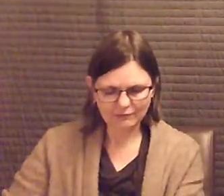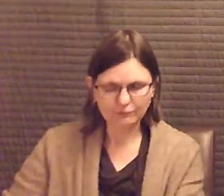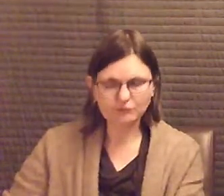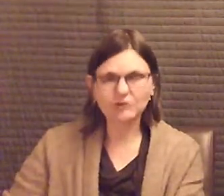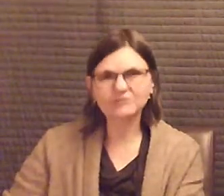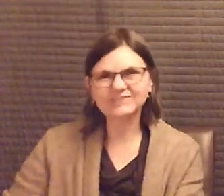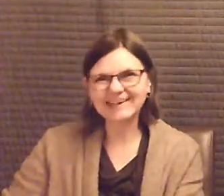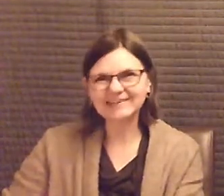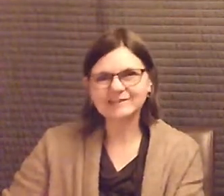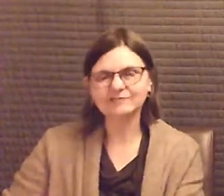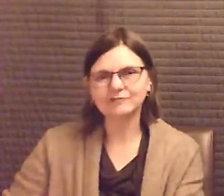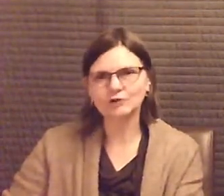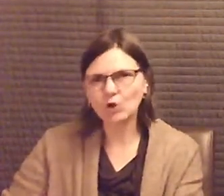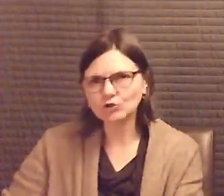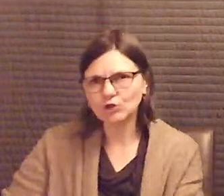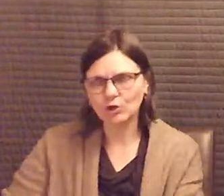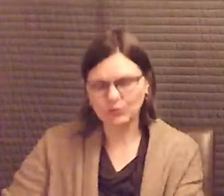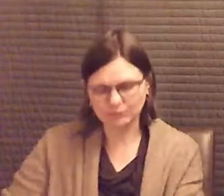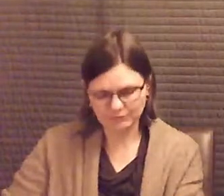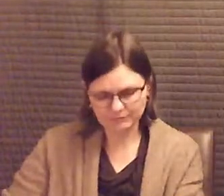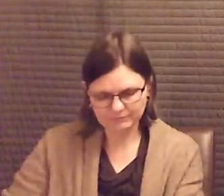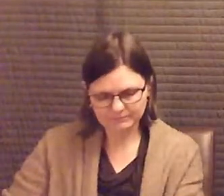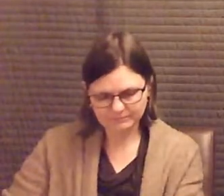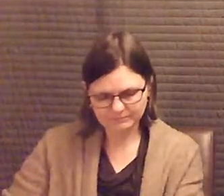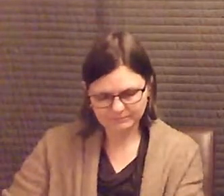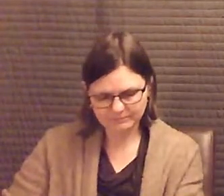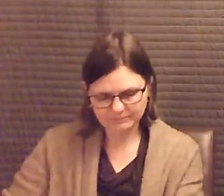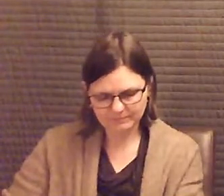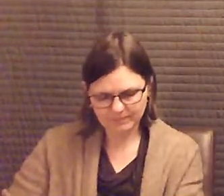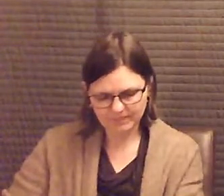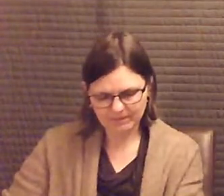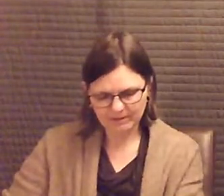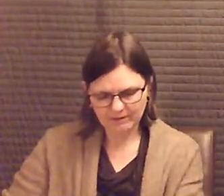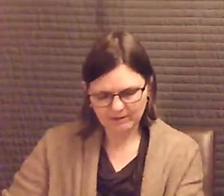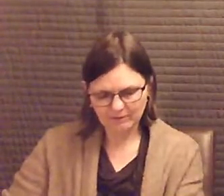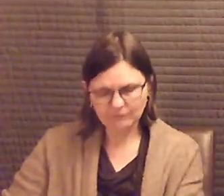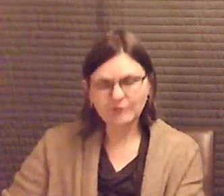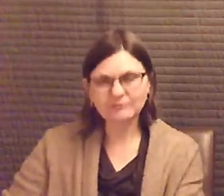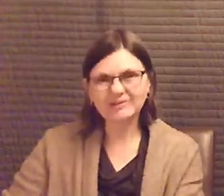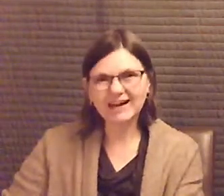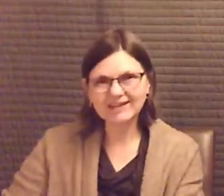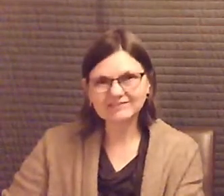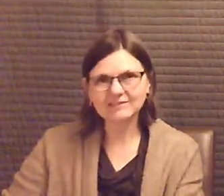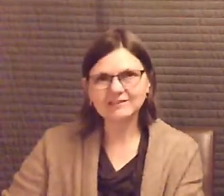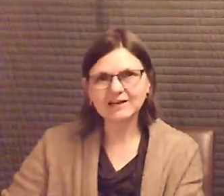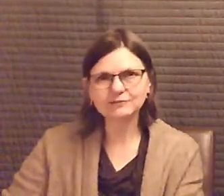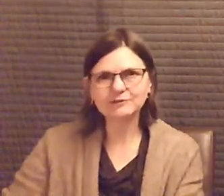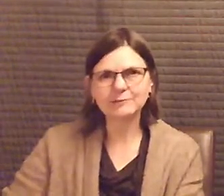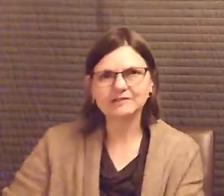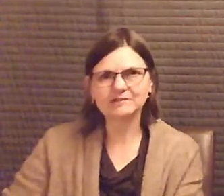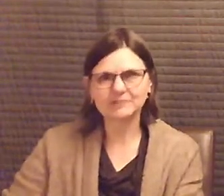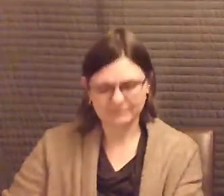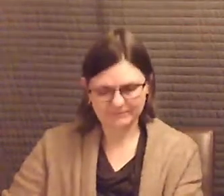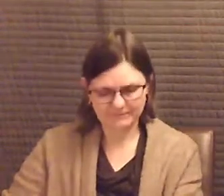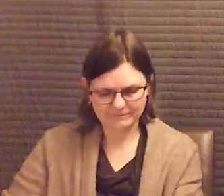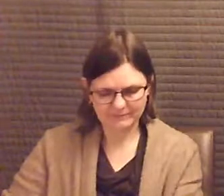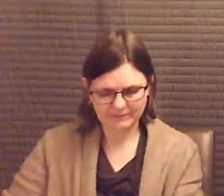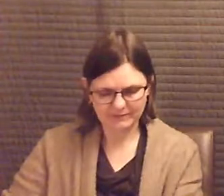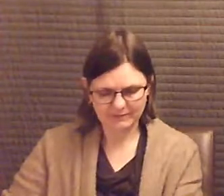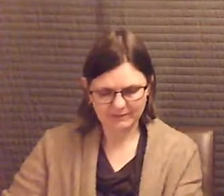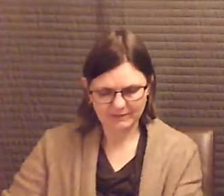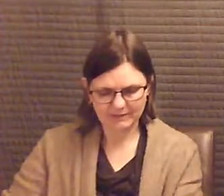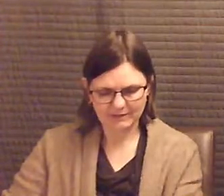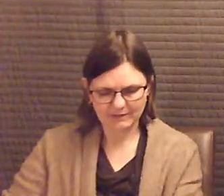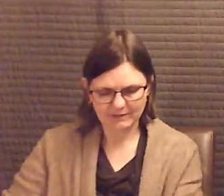uit slechte van ongeloof hard als mens hart verhard het hart van de mens en